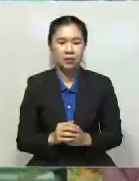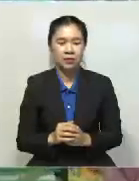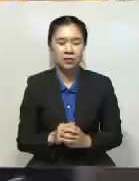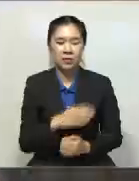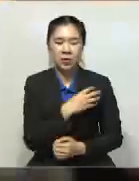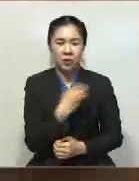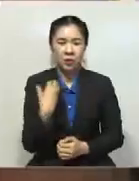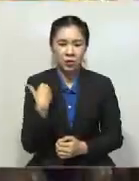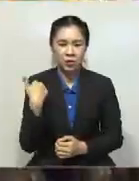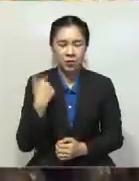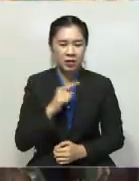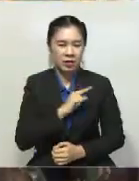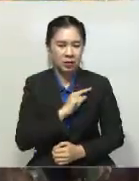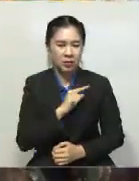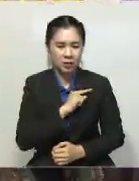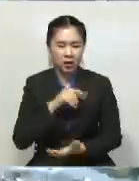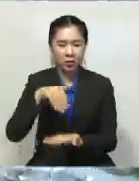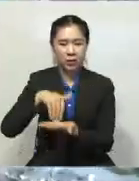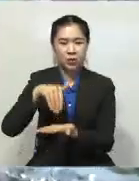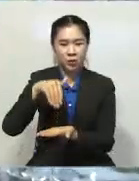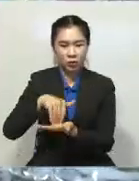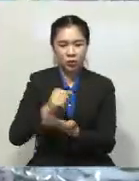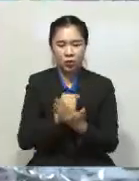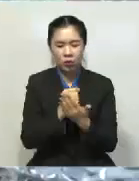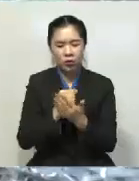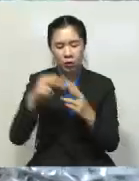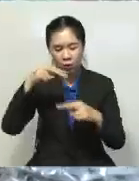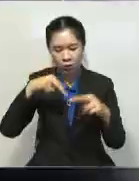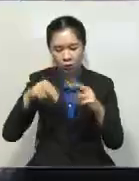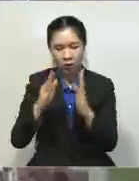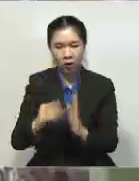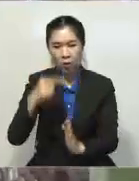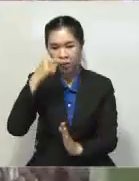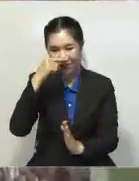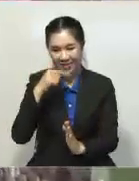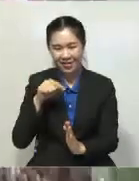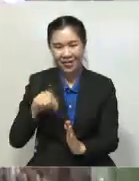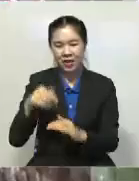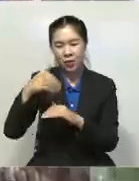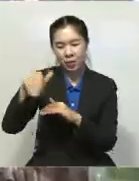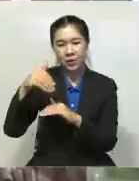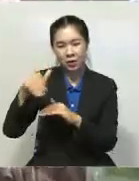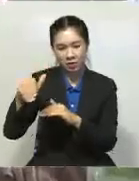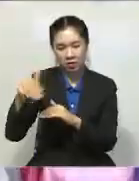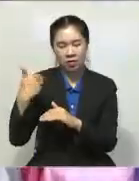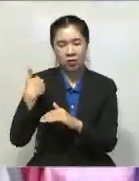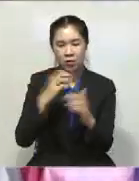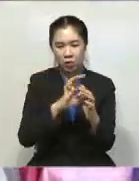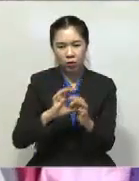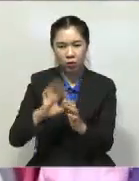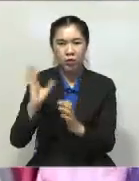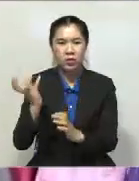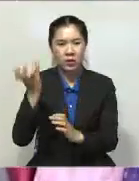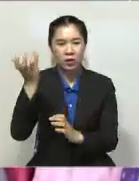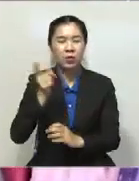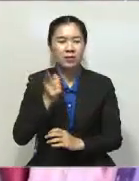ประเทศจะต้องมีบทบาทเป็นศูนย์ดำรงธรรมเพื่อดูแลคนไทยในต่างประเทศด้วยเพราะนั่นคือเชื่อมไทยสู่โลกและเชื่อมโลกอย่